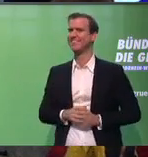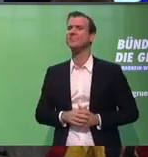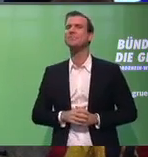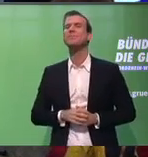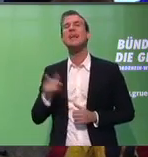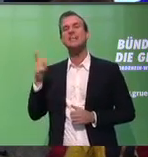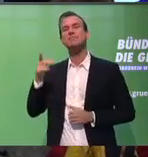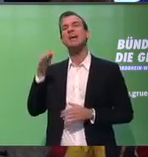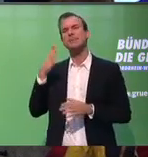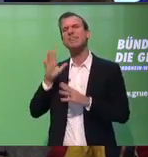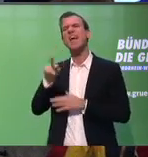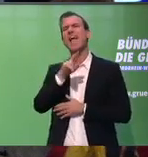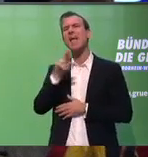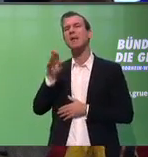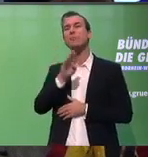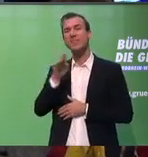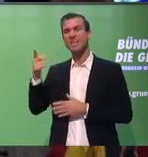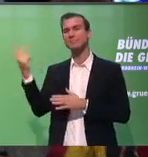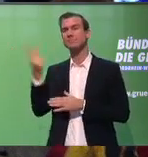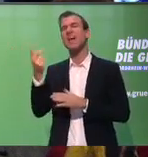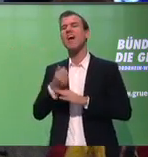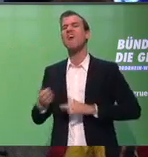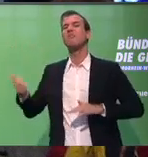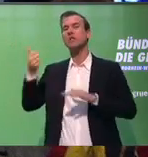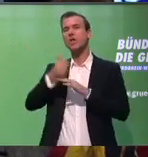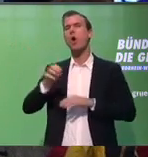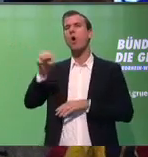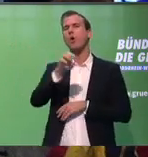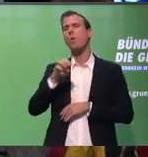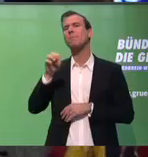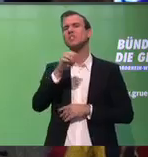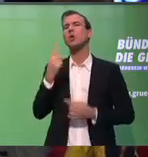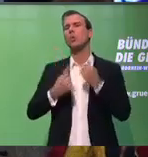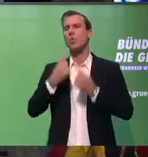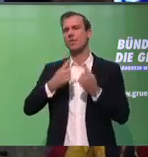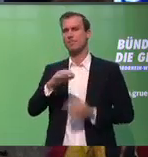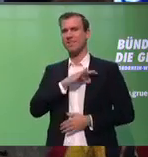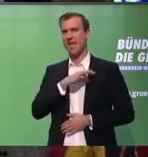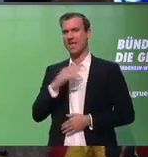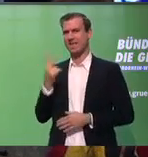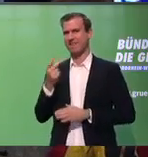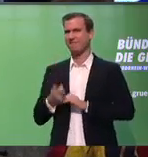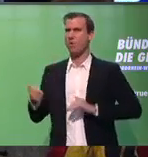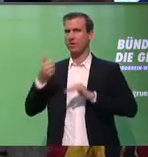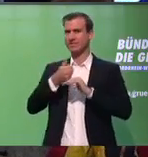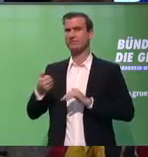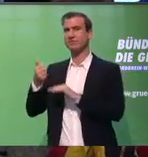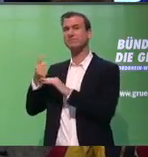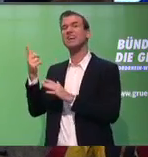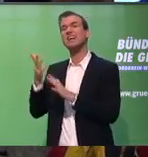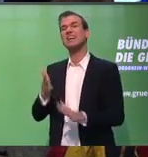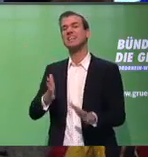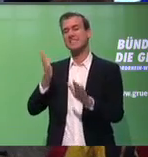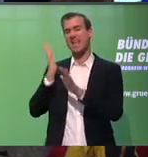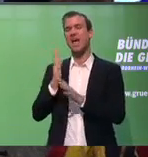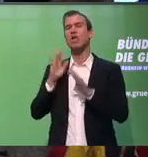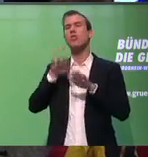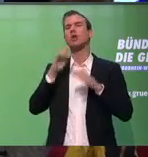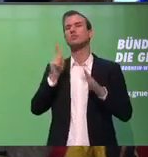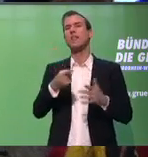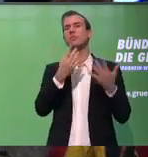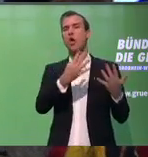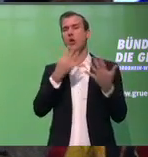mit Reinhard Bütikofer Vorsitzende der Europäischen Grünen Partei. Sie war 10 Jahre, von 1999